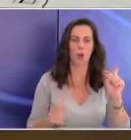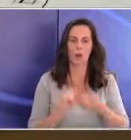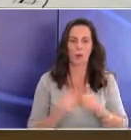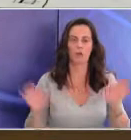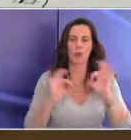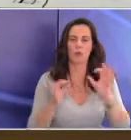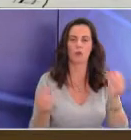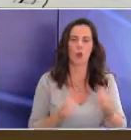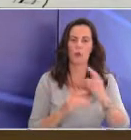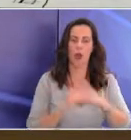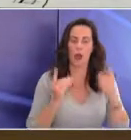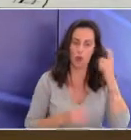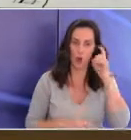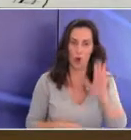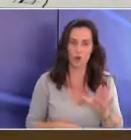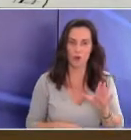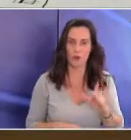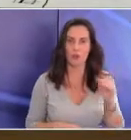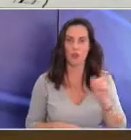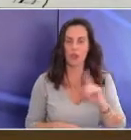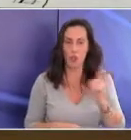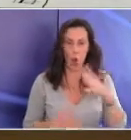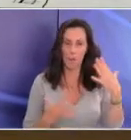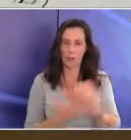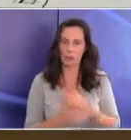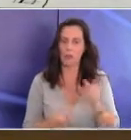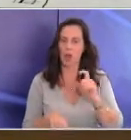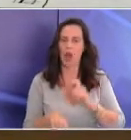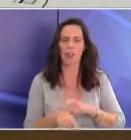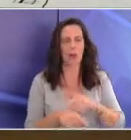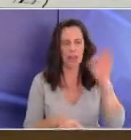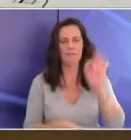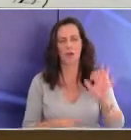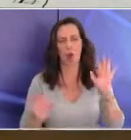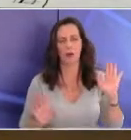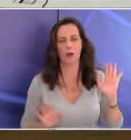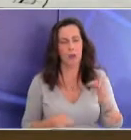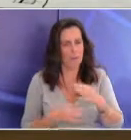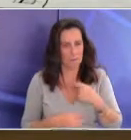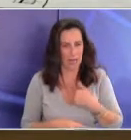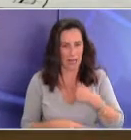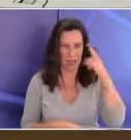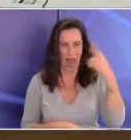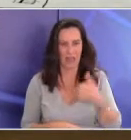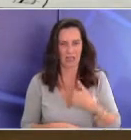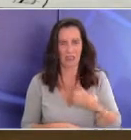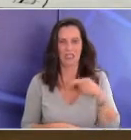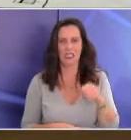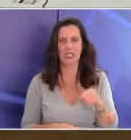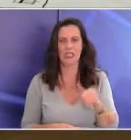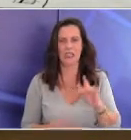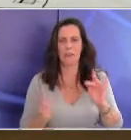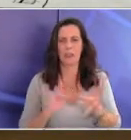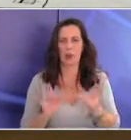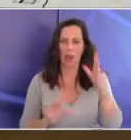ולא בשום דבר. אני חושבת שכשמישהו לא מצליח, זה לא הזמן לחבוט בו. בעיניי זה, לא יודעת, זה